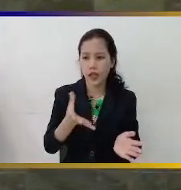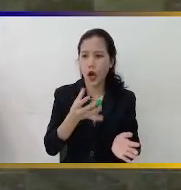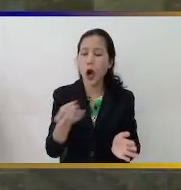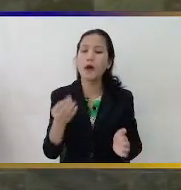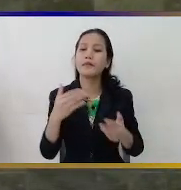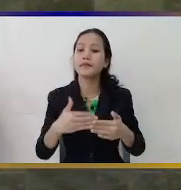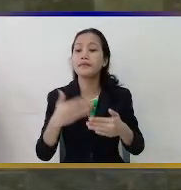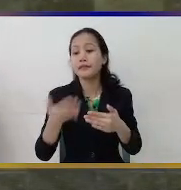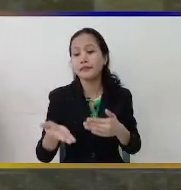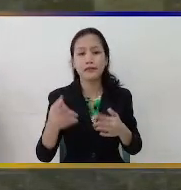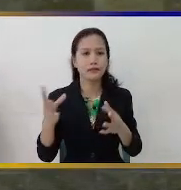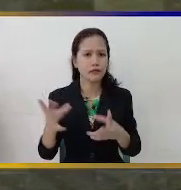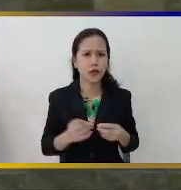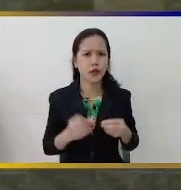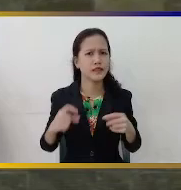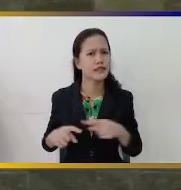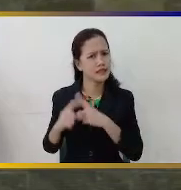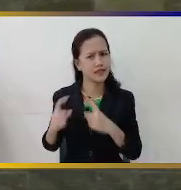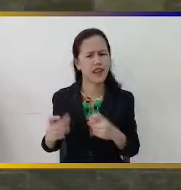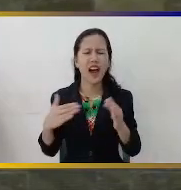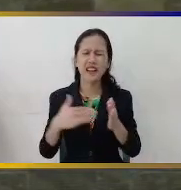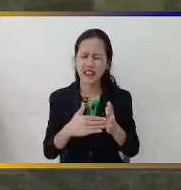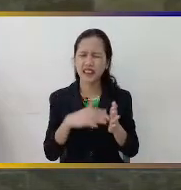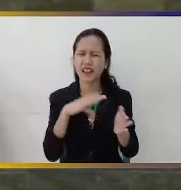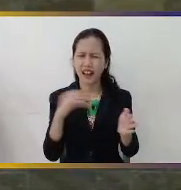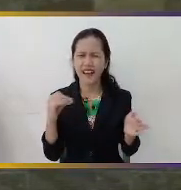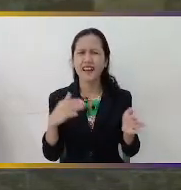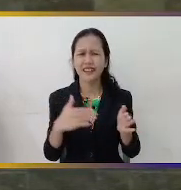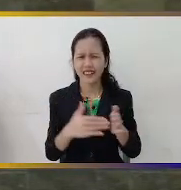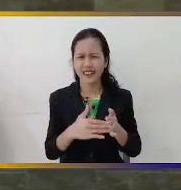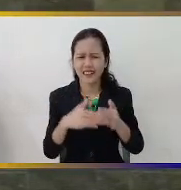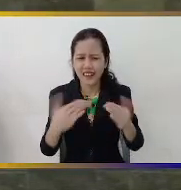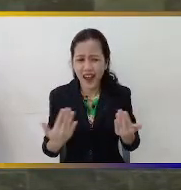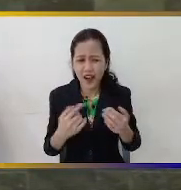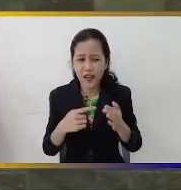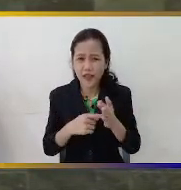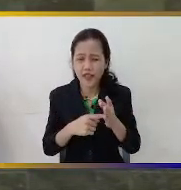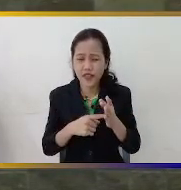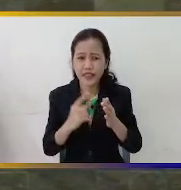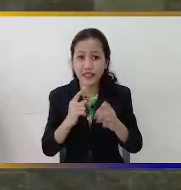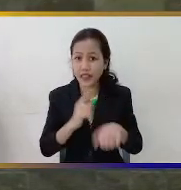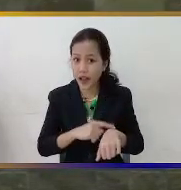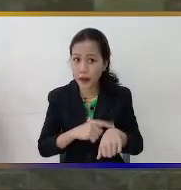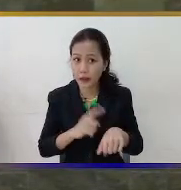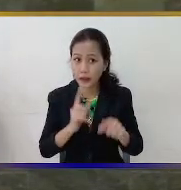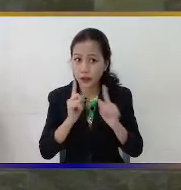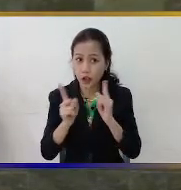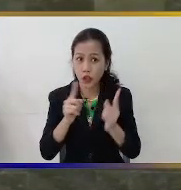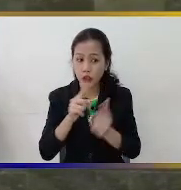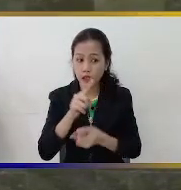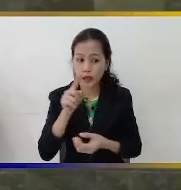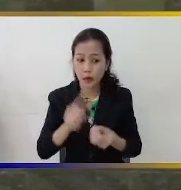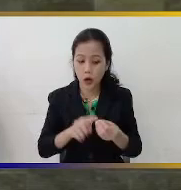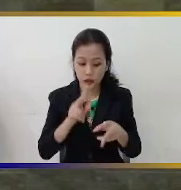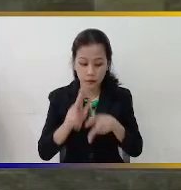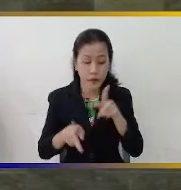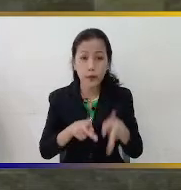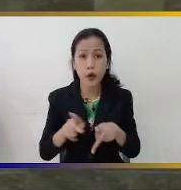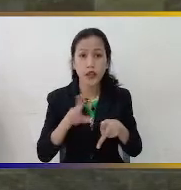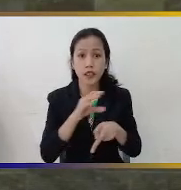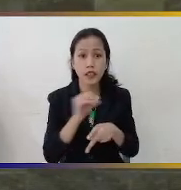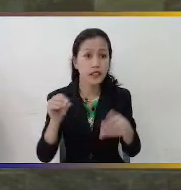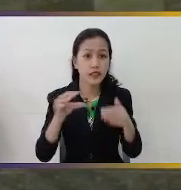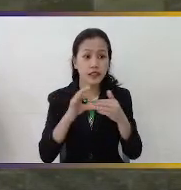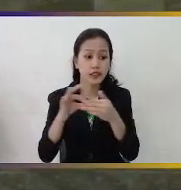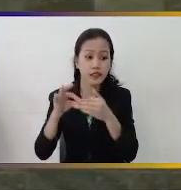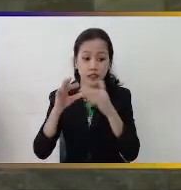kasalanan na naman. So paulit-ulit, kaya this time, idinil na ng Diyos ang tao. Idinil niya ang leaders, idinil niya ngayon ang tao. Okay, yan